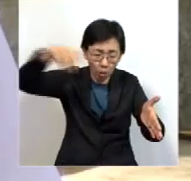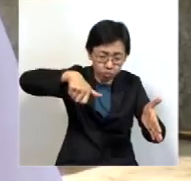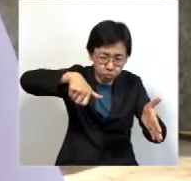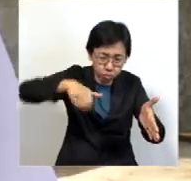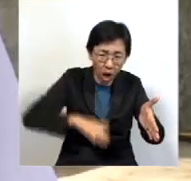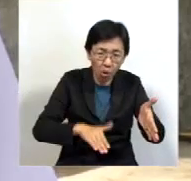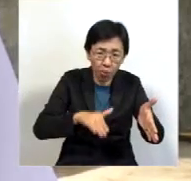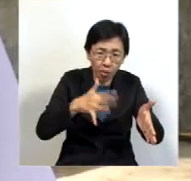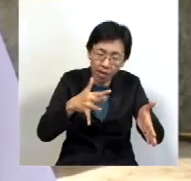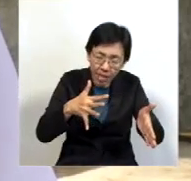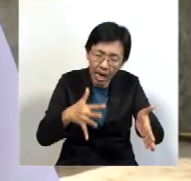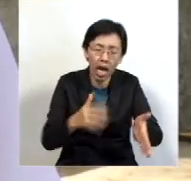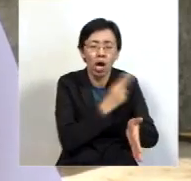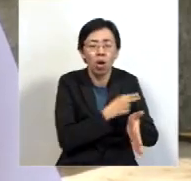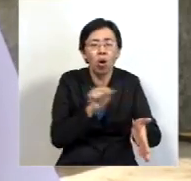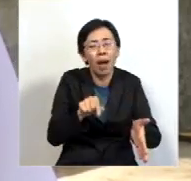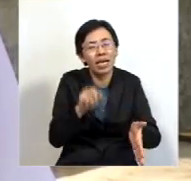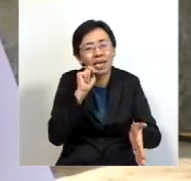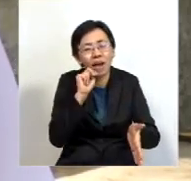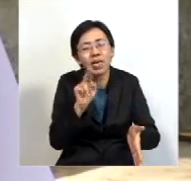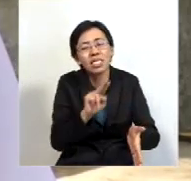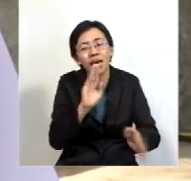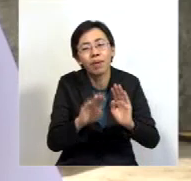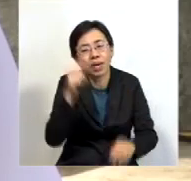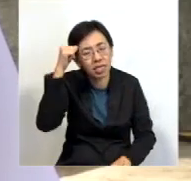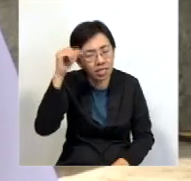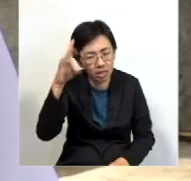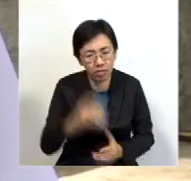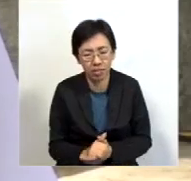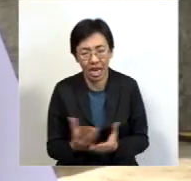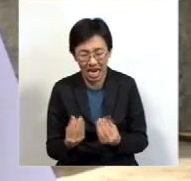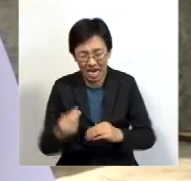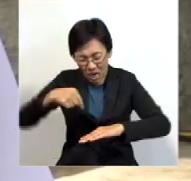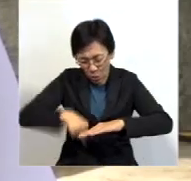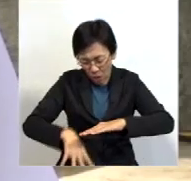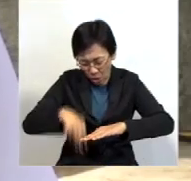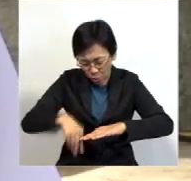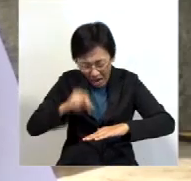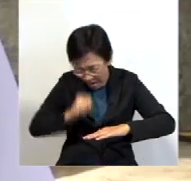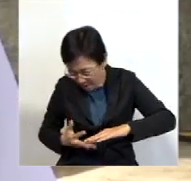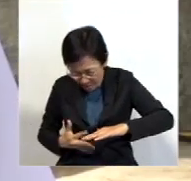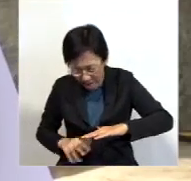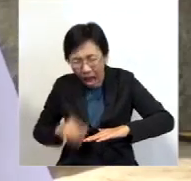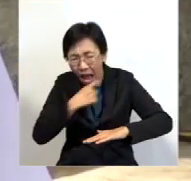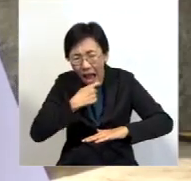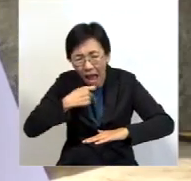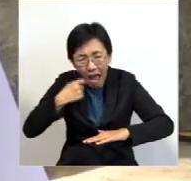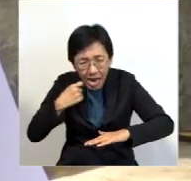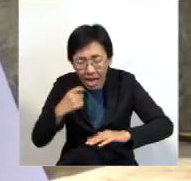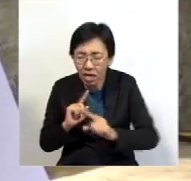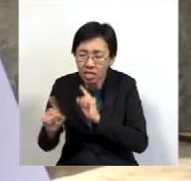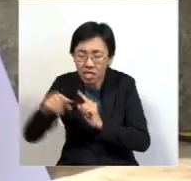ณ7วันแต่ปีนี้คือบ่อบาดาลแห้งนะครับเราก็ได้สนับสนุนจากกรมทรัพยากรธร